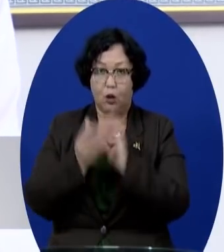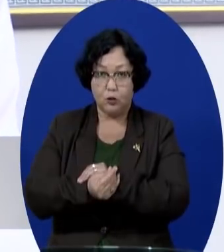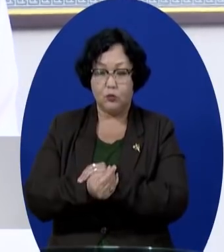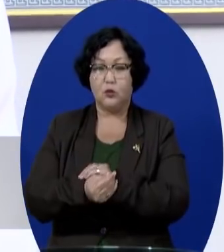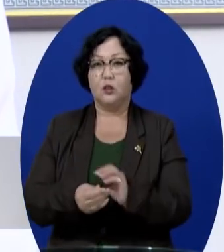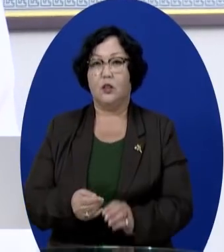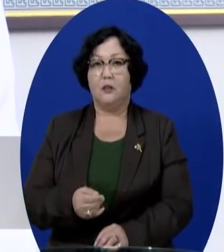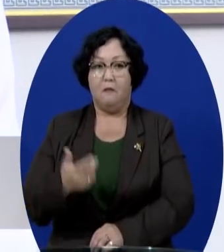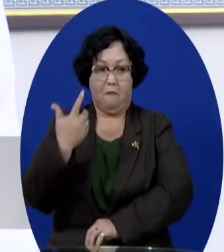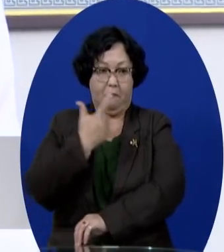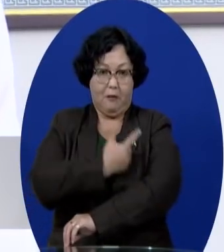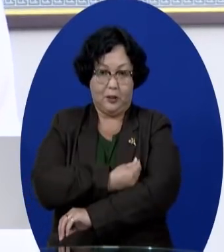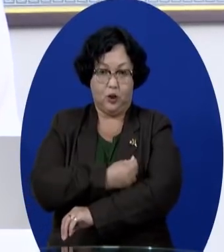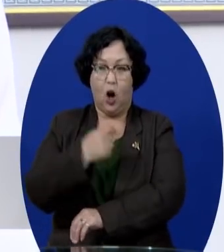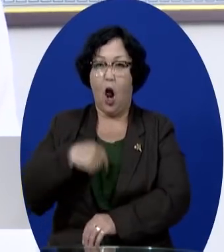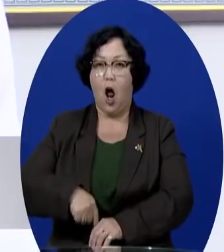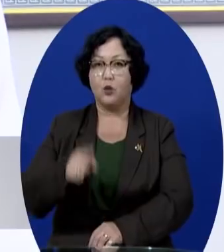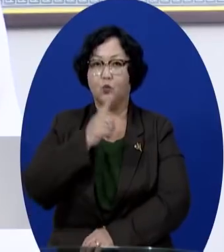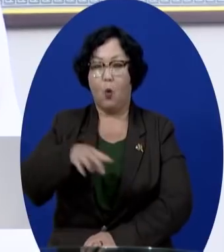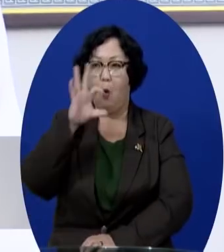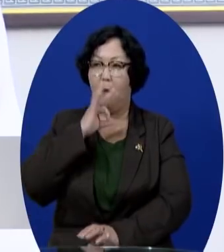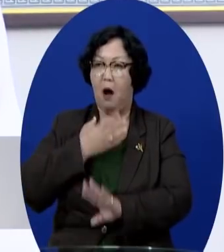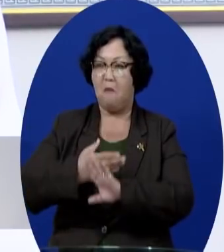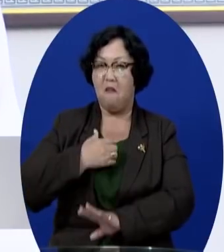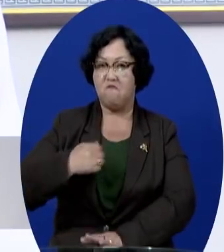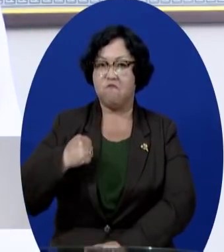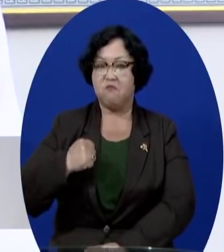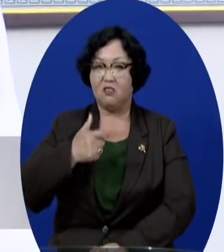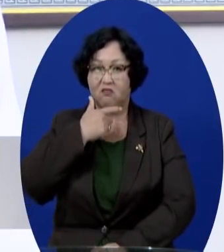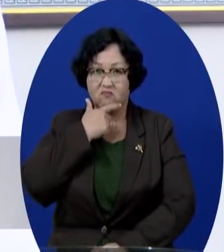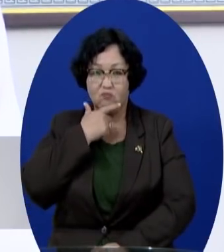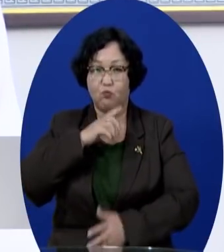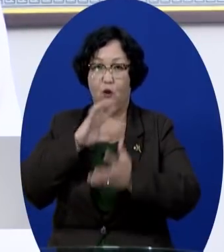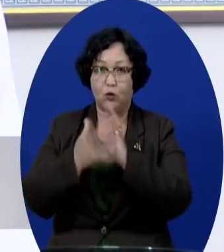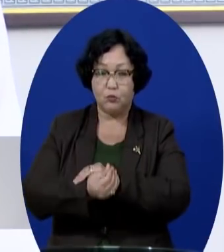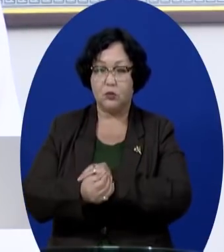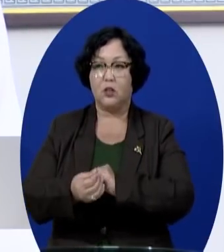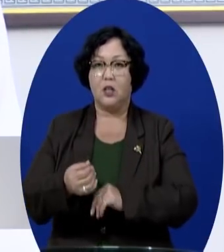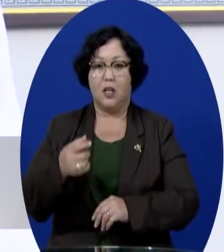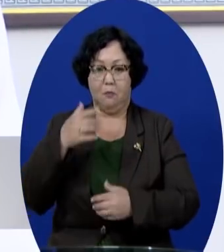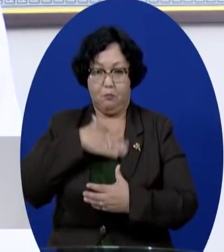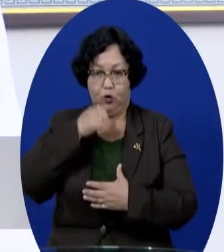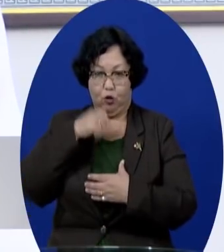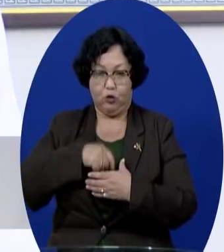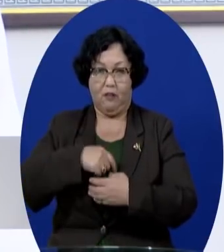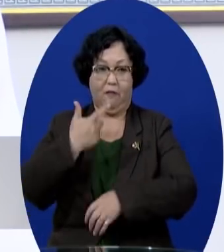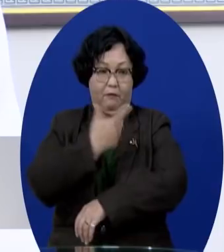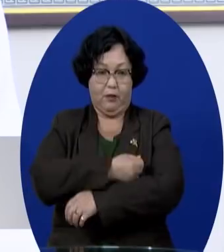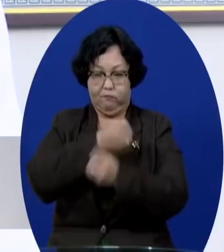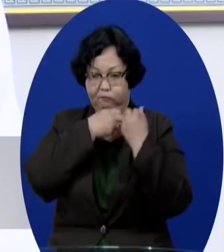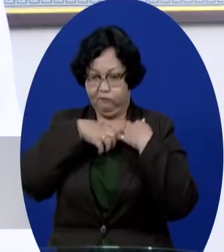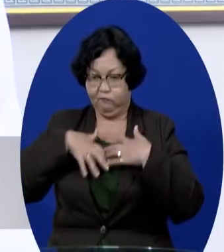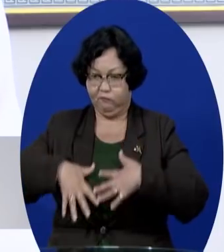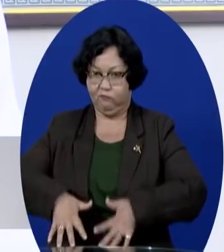тэр вакцины үр нөлөөг илэрхийлж байгаа юм ерөөсөө биш. Тийм учраас эсрэг би үүссэн ч үүсээгүй ч бид нар энэ халдвар хамгааллын дэглэмээ барих хэрэгтэй.